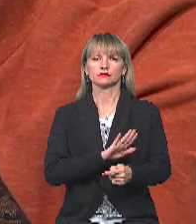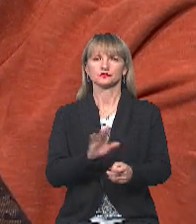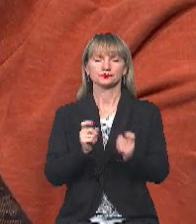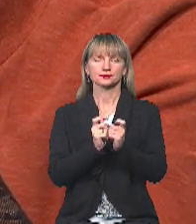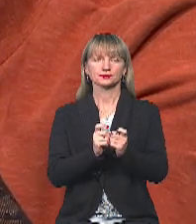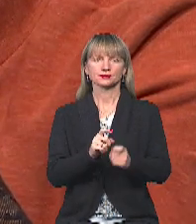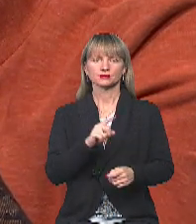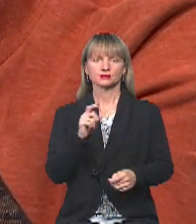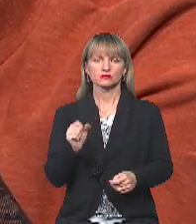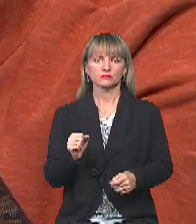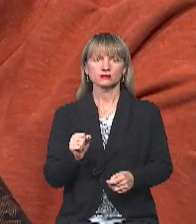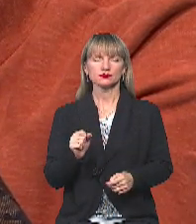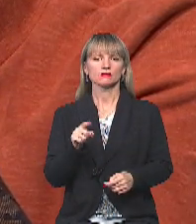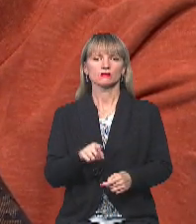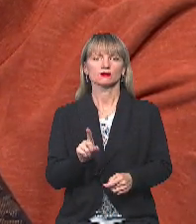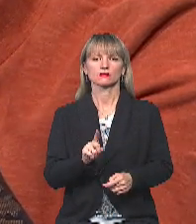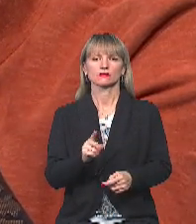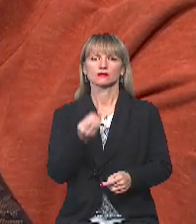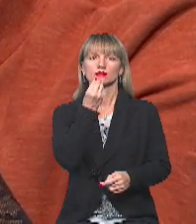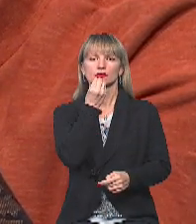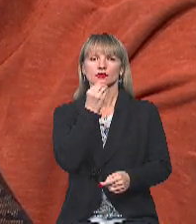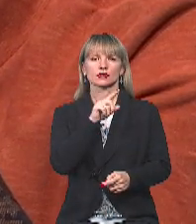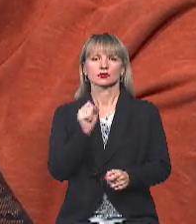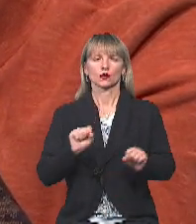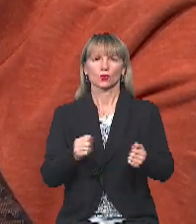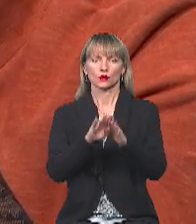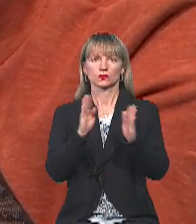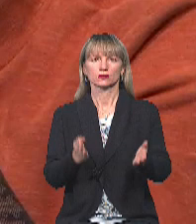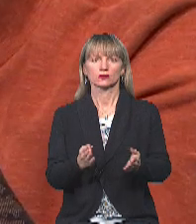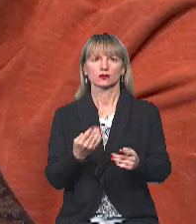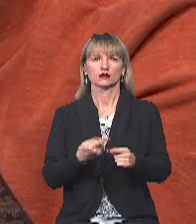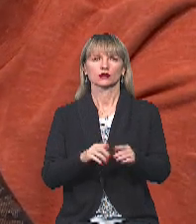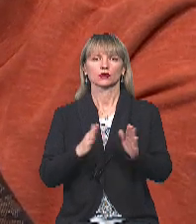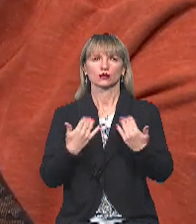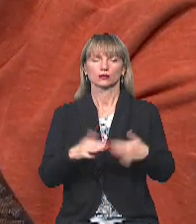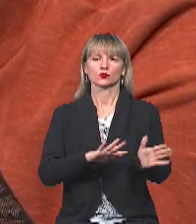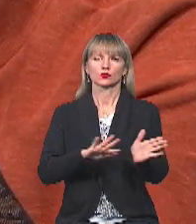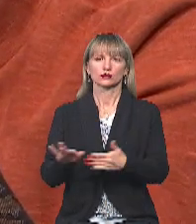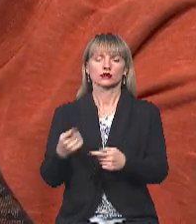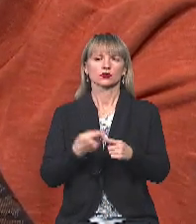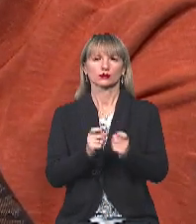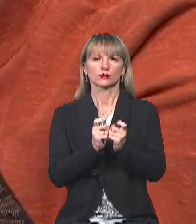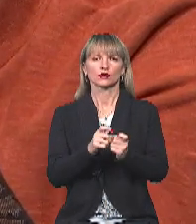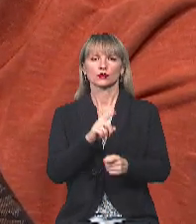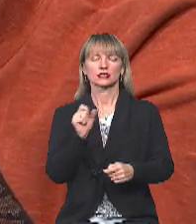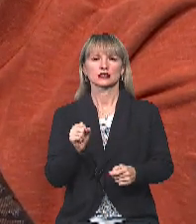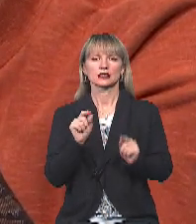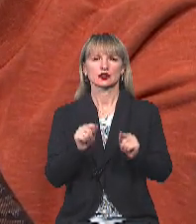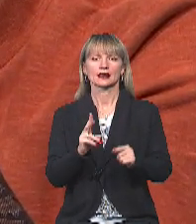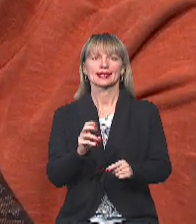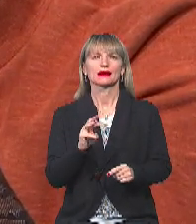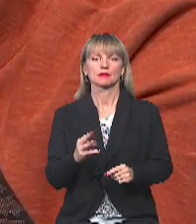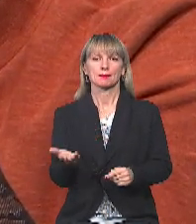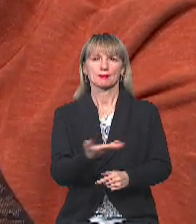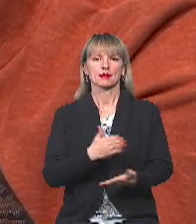за те, що їсти, за холодильник, та? Це вже, мабуть, у минулому. Це боротьба реально за те, ким ми